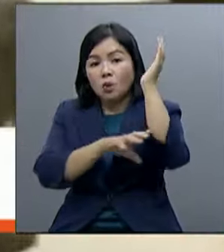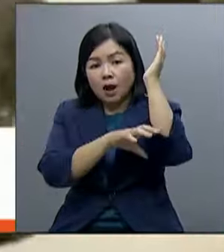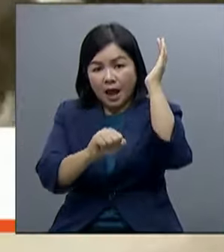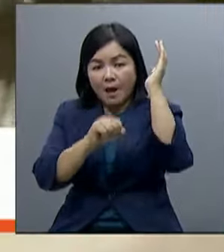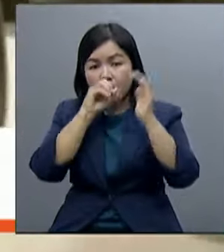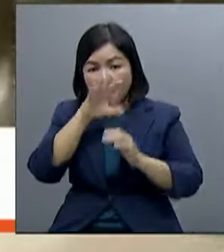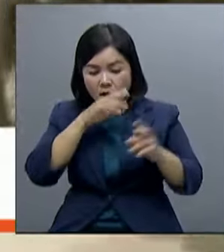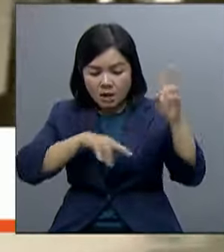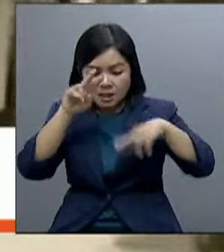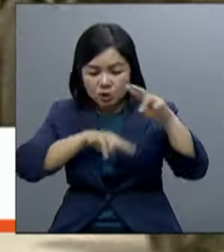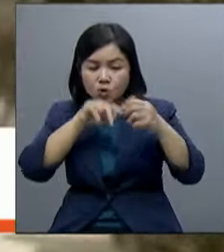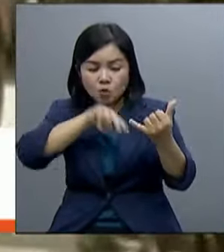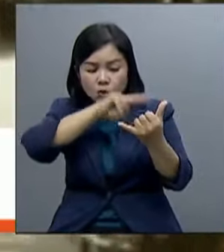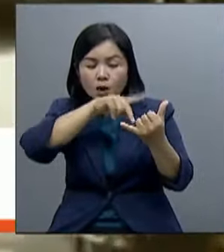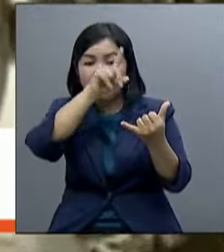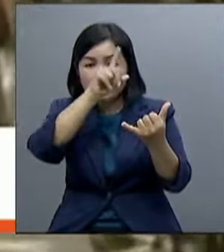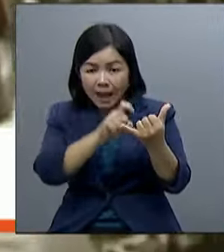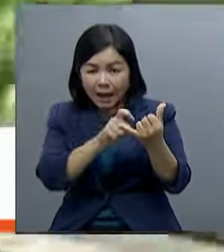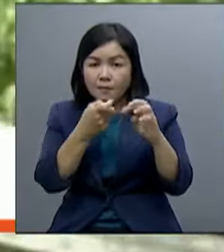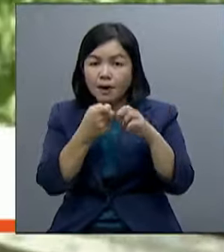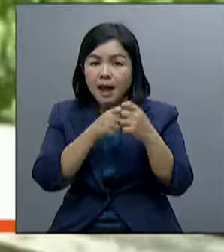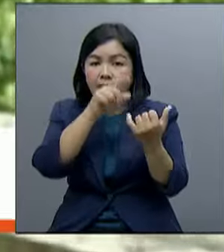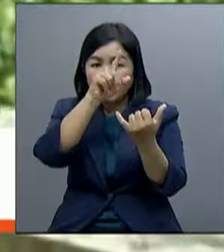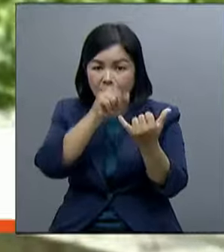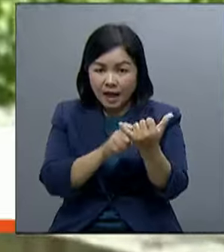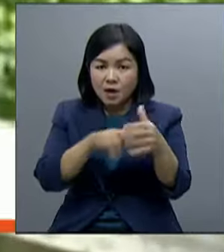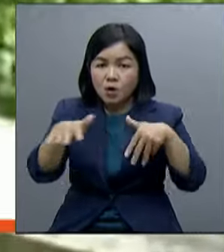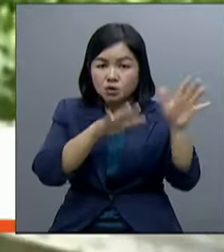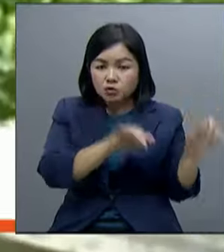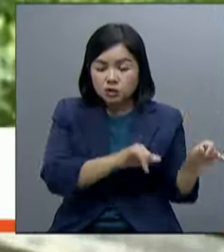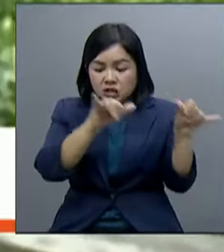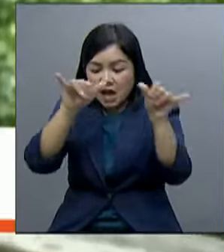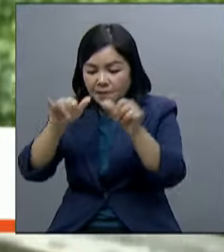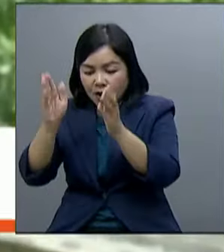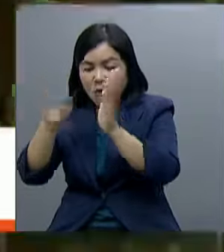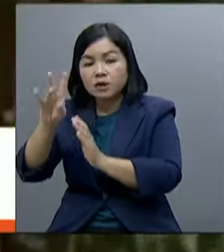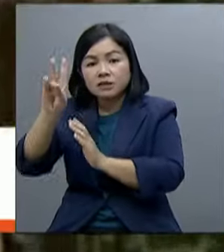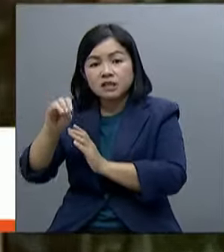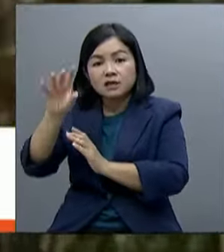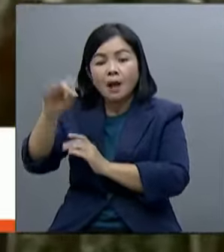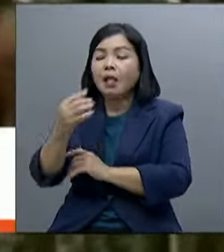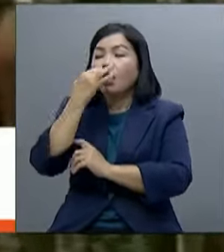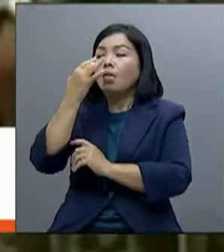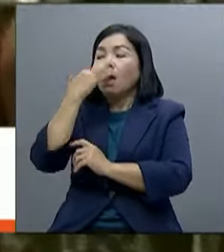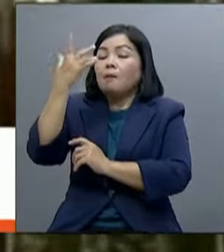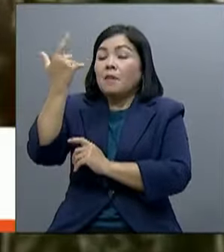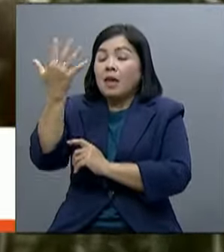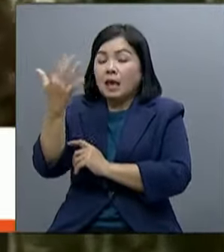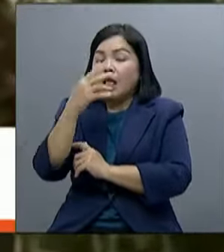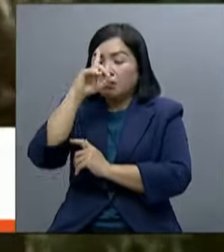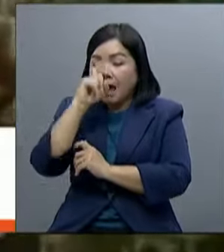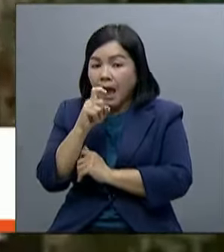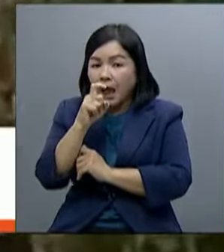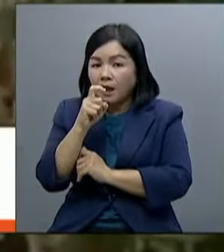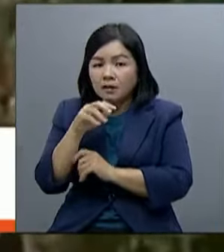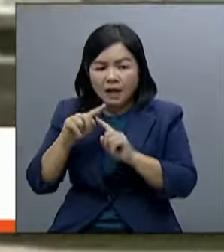ไต่สวนการตายว่าสาเหตุการเสียชีวิตของผู้เสียชีวิตทั้ง 78ศพเป็นเพราะขาดอากาศหายใจแต่ไม่